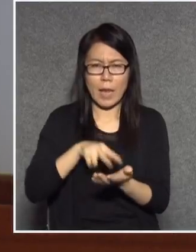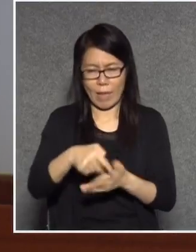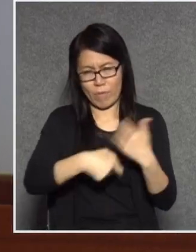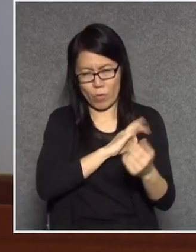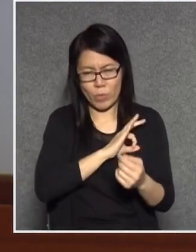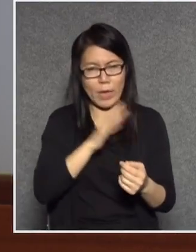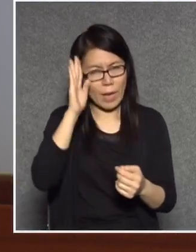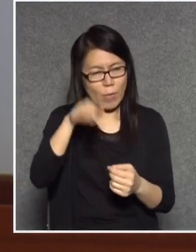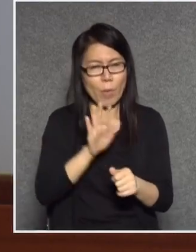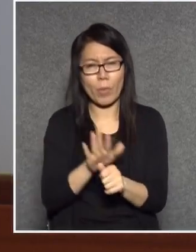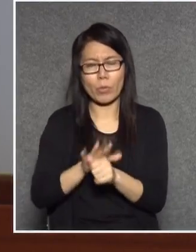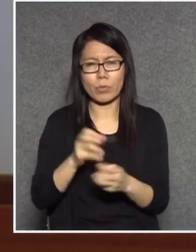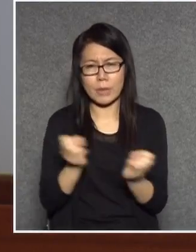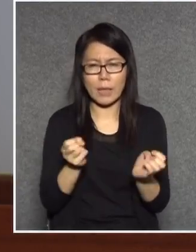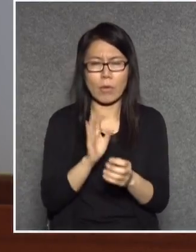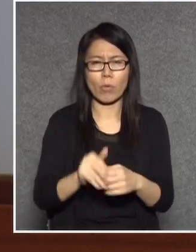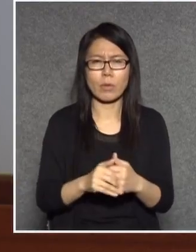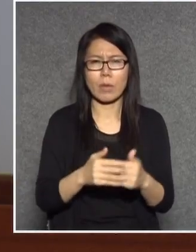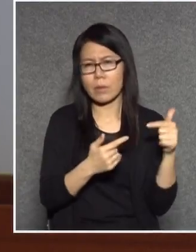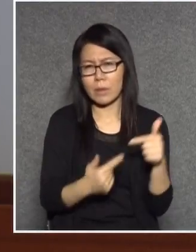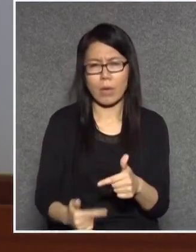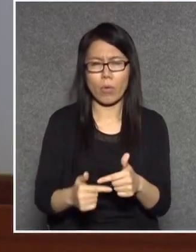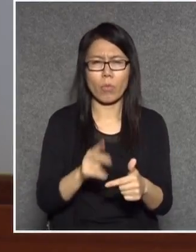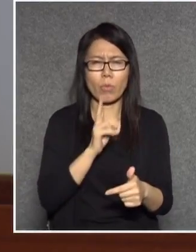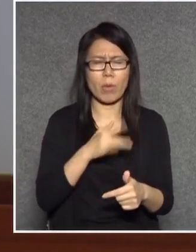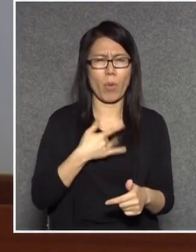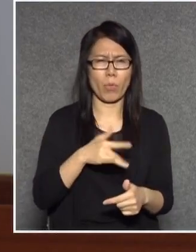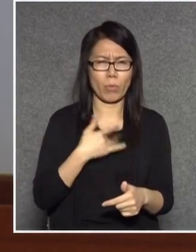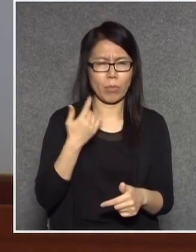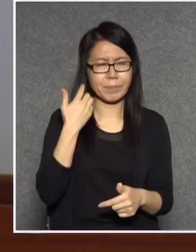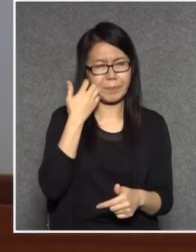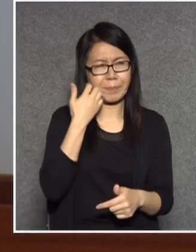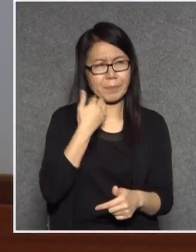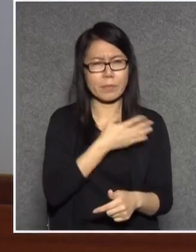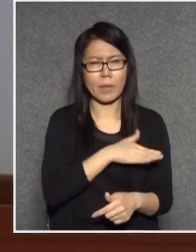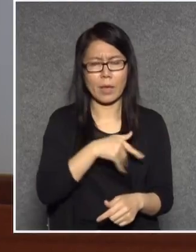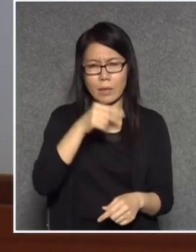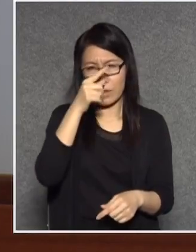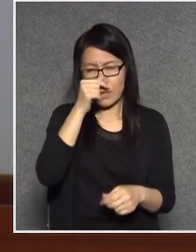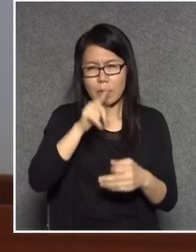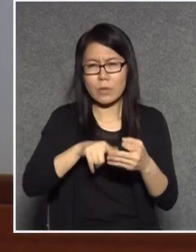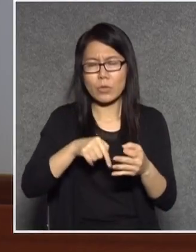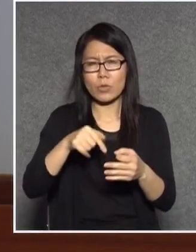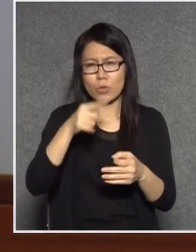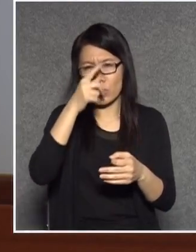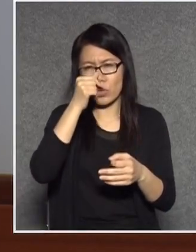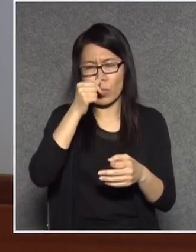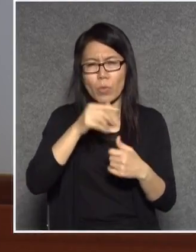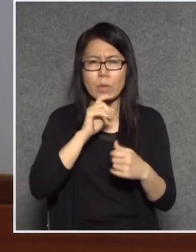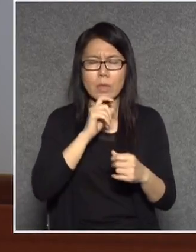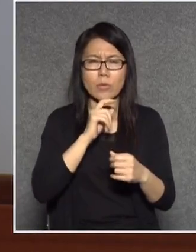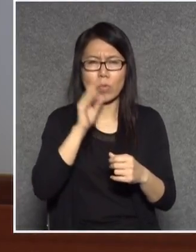討論，但係一直都只係對牛彈琴。蘇錦良根本就冇心係收窄社會上邊嘅分